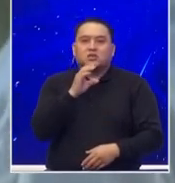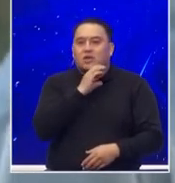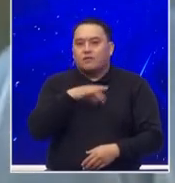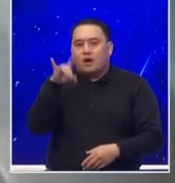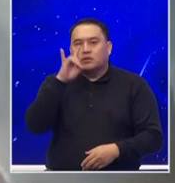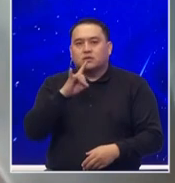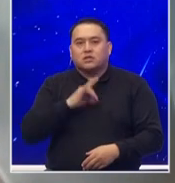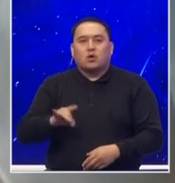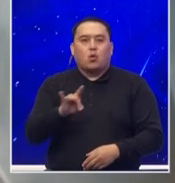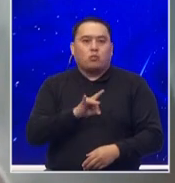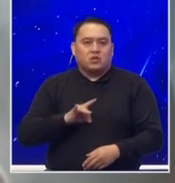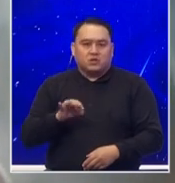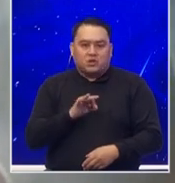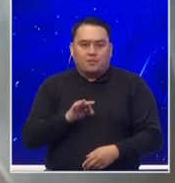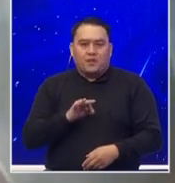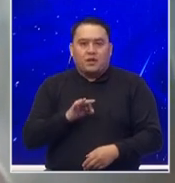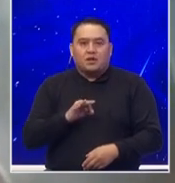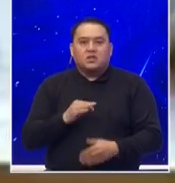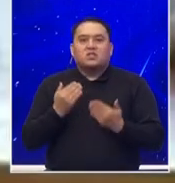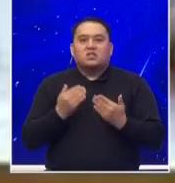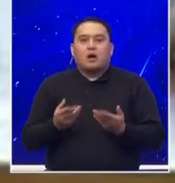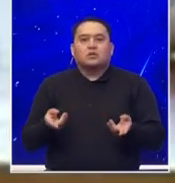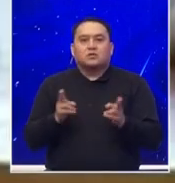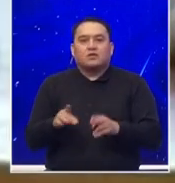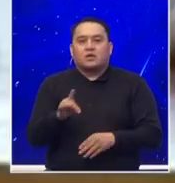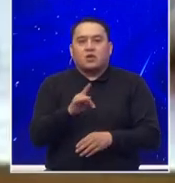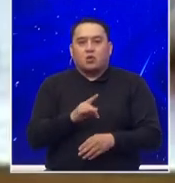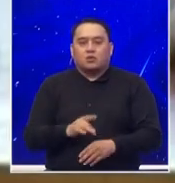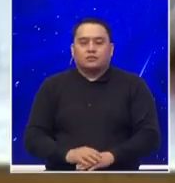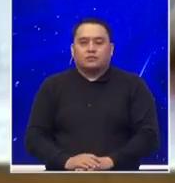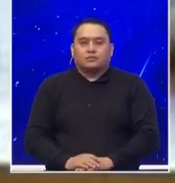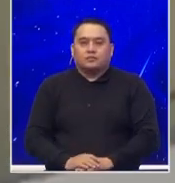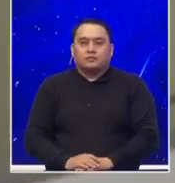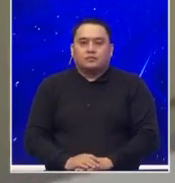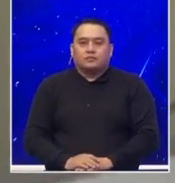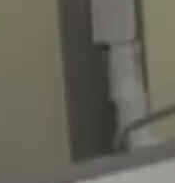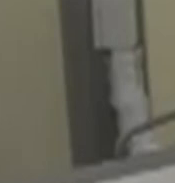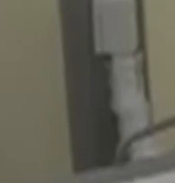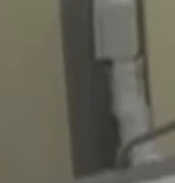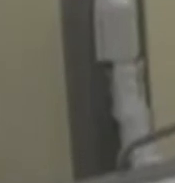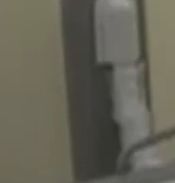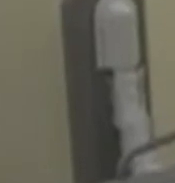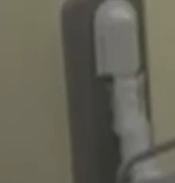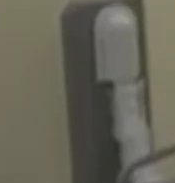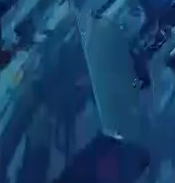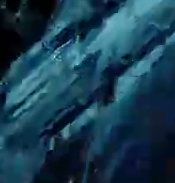Костанайская и Северо-Казахстанская области. Все остальные регионы в зеленой зоне.